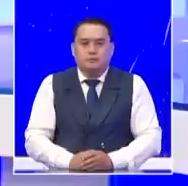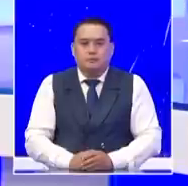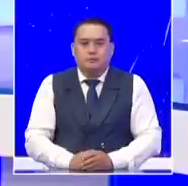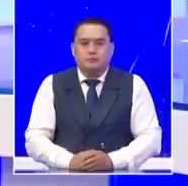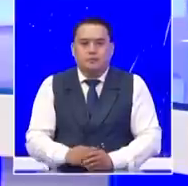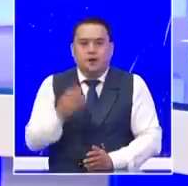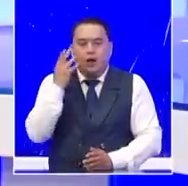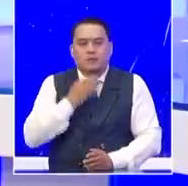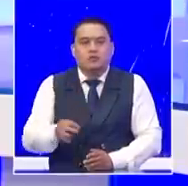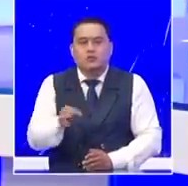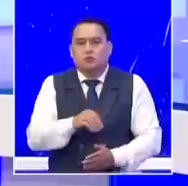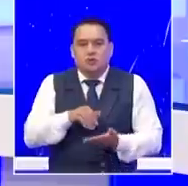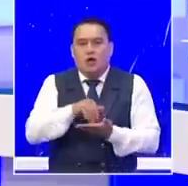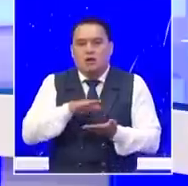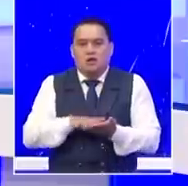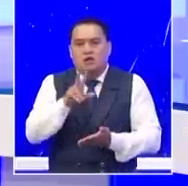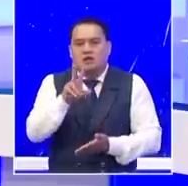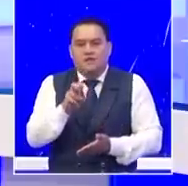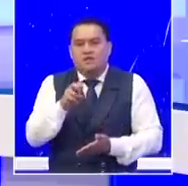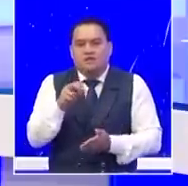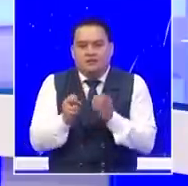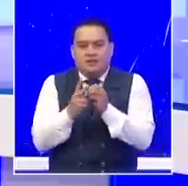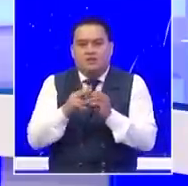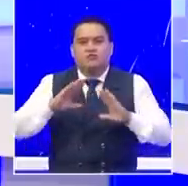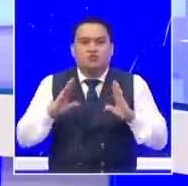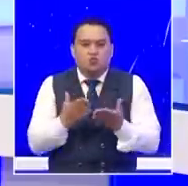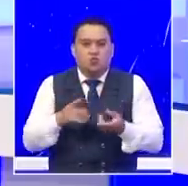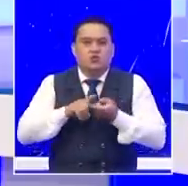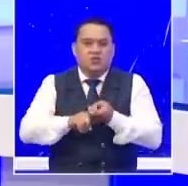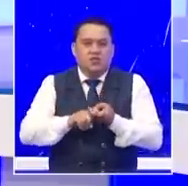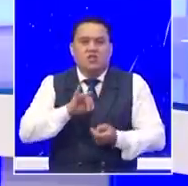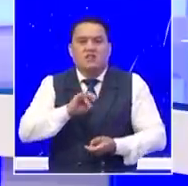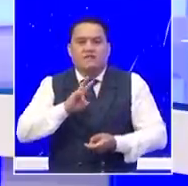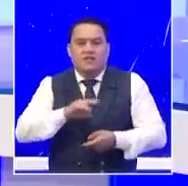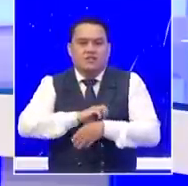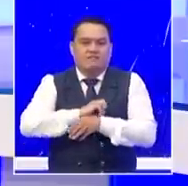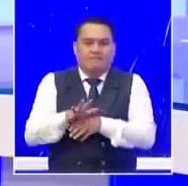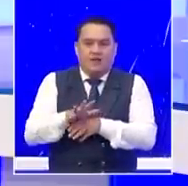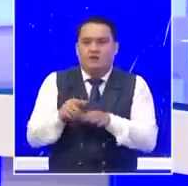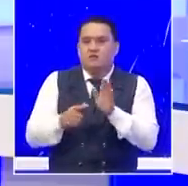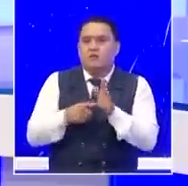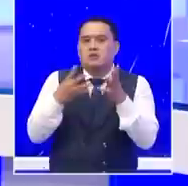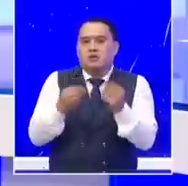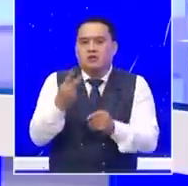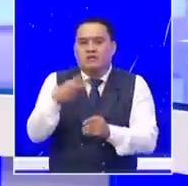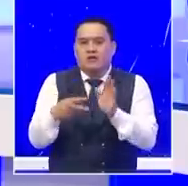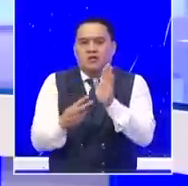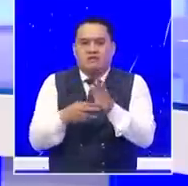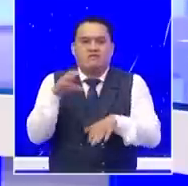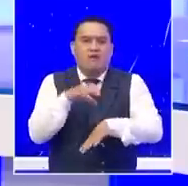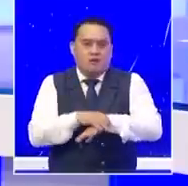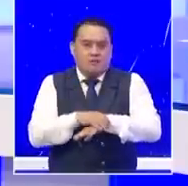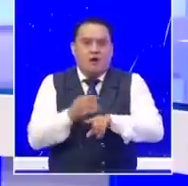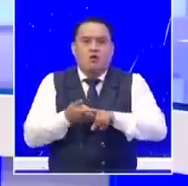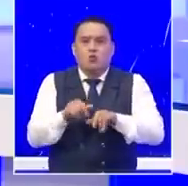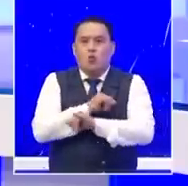В Алматинской области зарегистрировано 212 случаев заражения коронавирусной инфекцией. За последние 7 дней 29 фактов. Тем